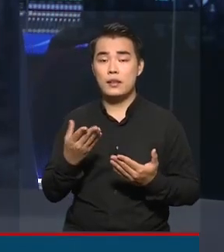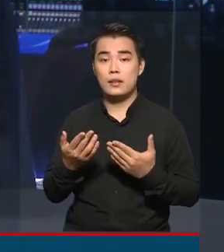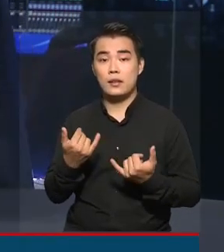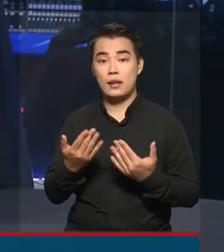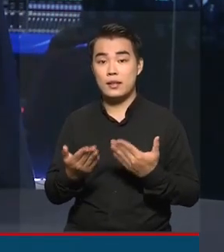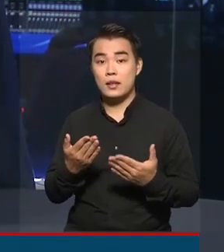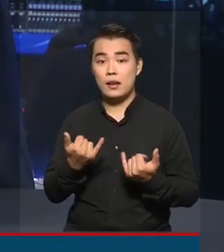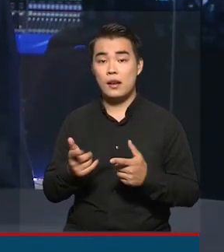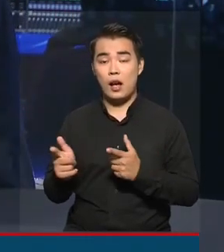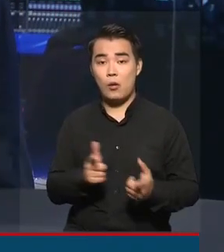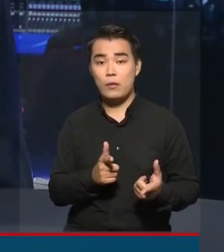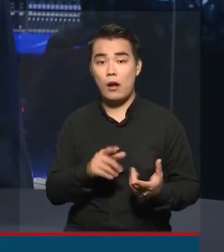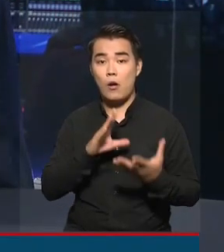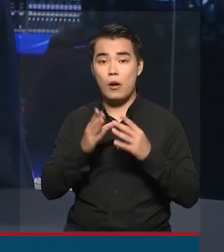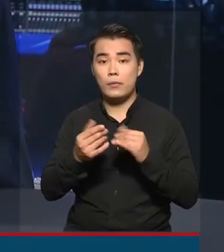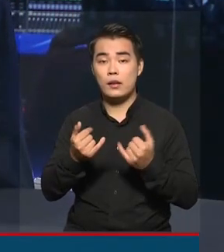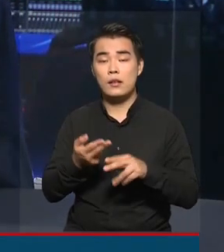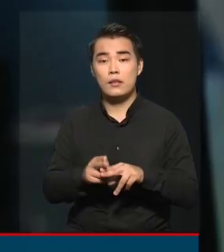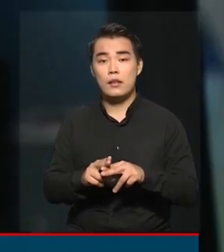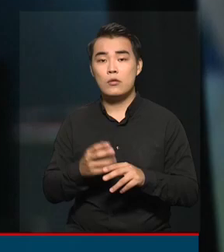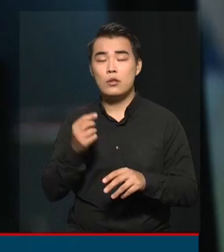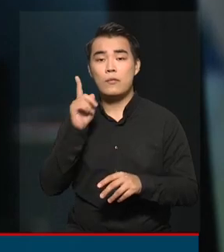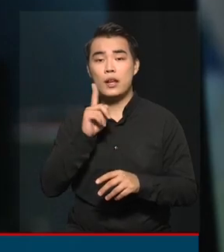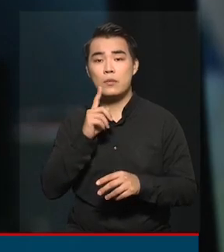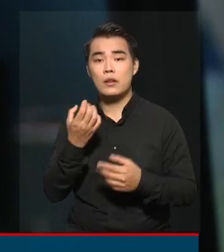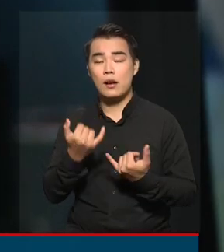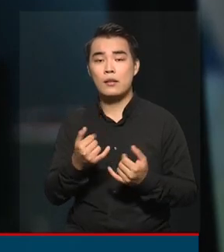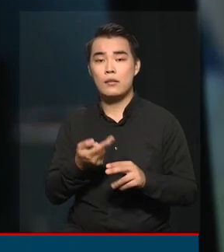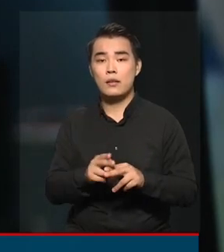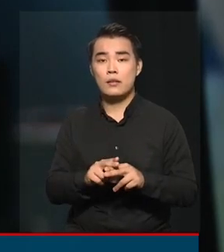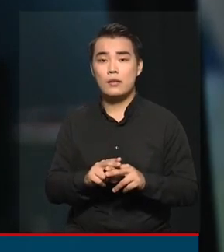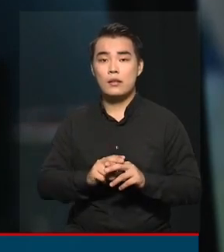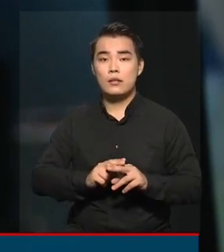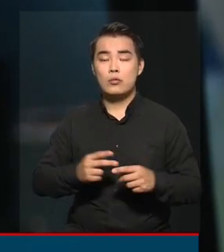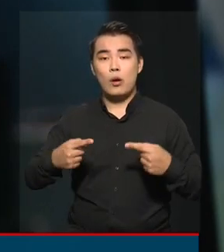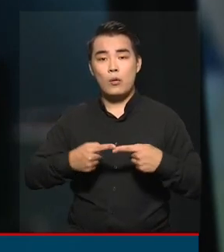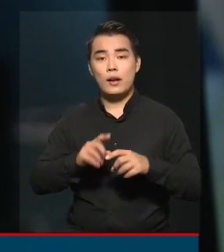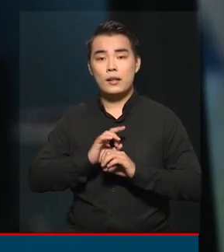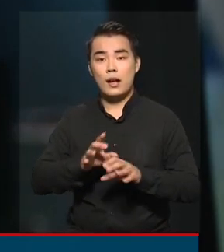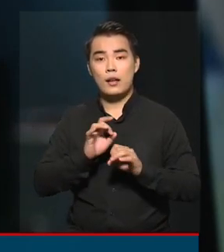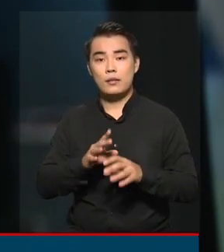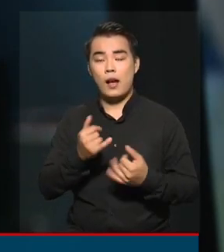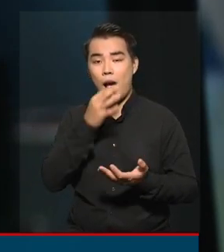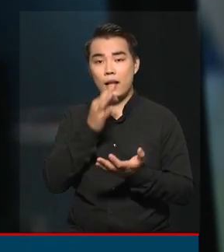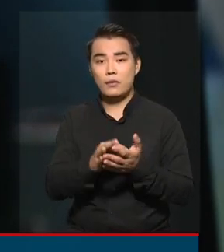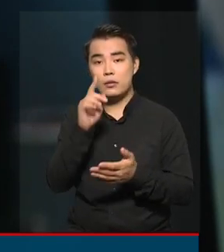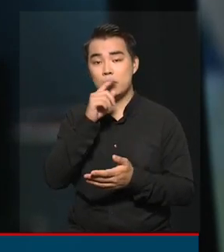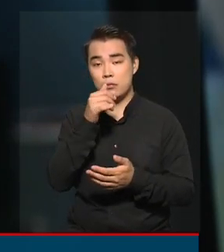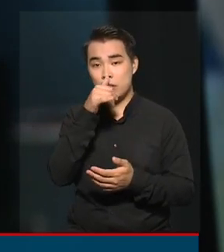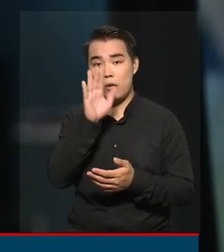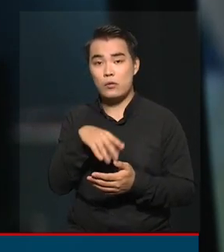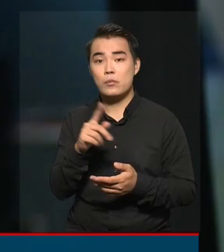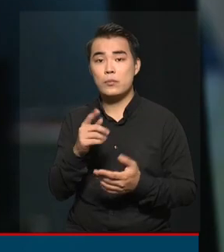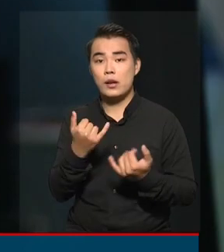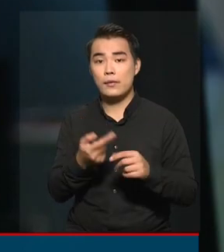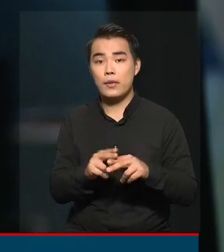мүмкін? Енді бұған әлі дайынбыз деп нақты айтты мен жаңағы оған жауап бере алмаймын. Себебі жаңағы